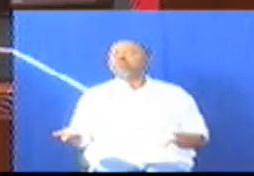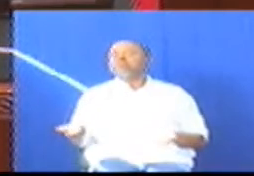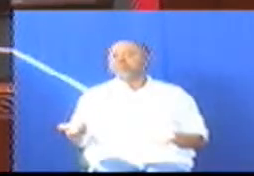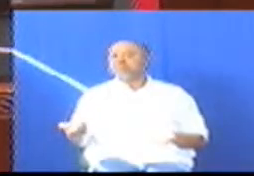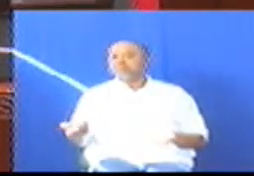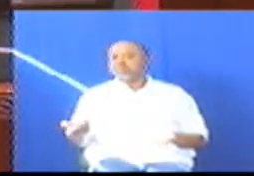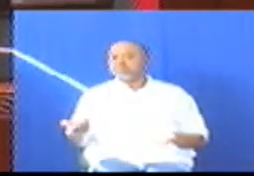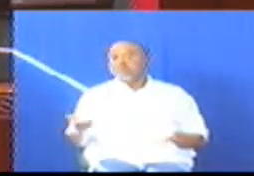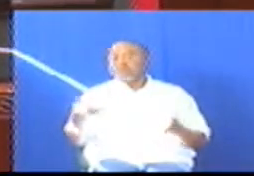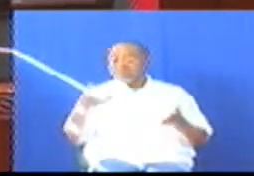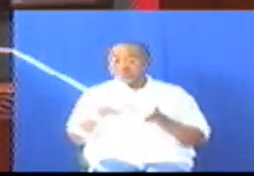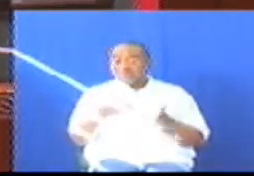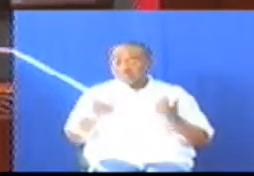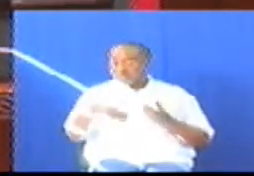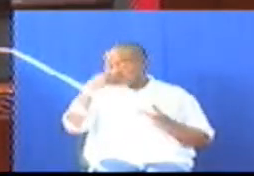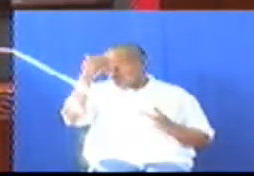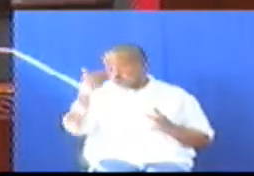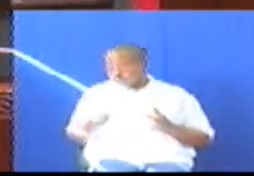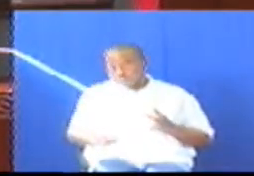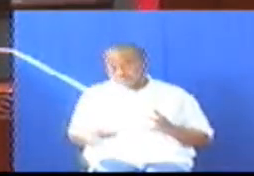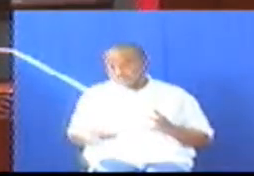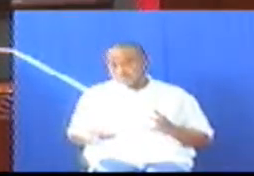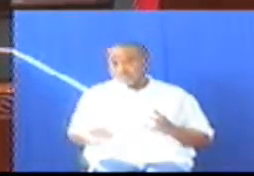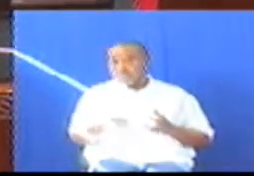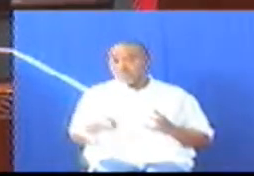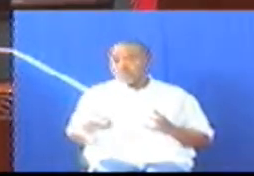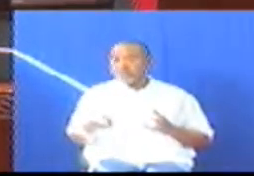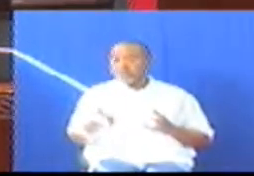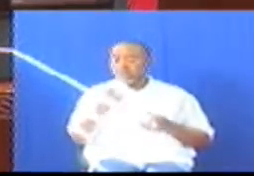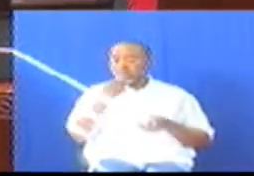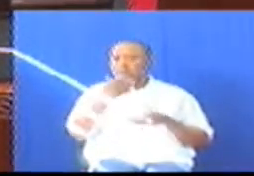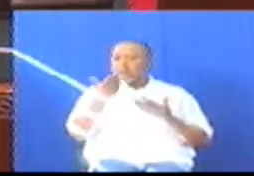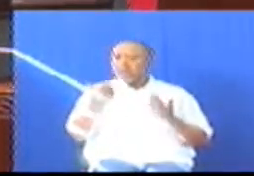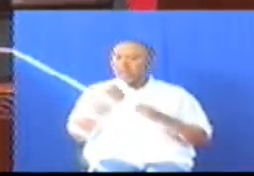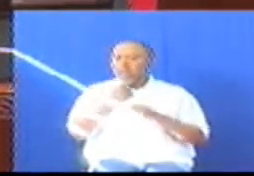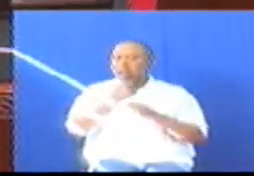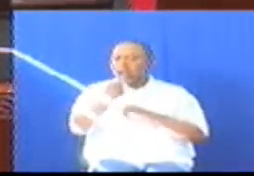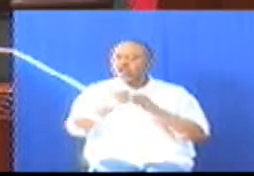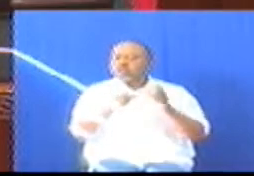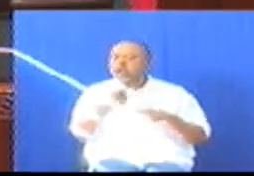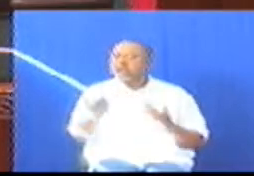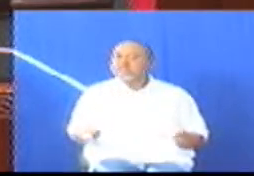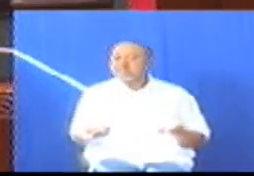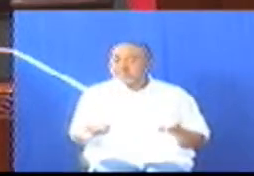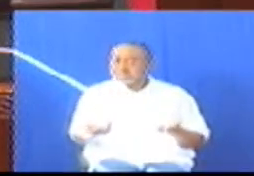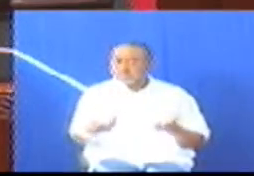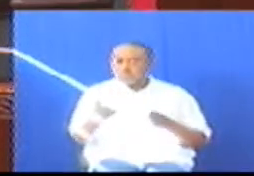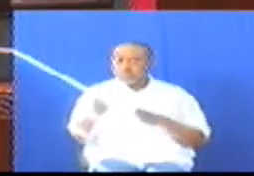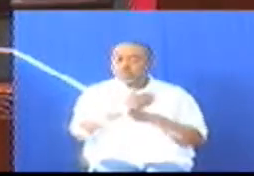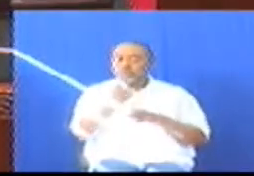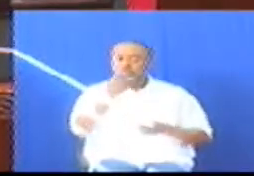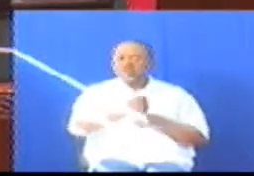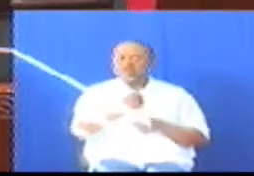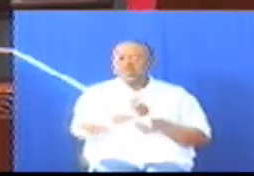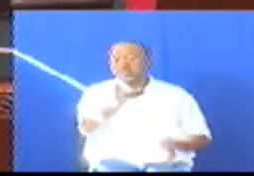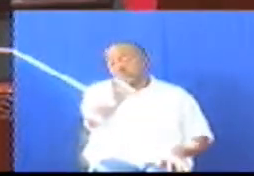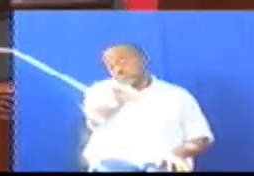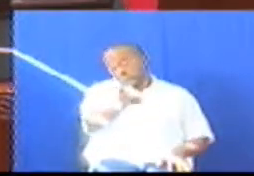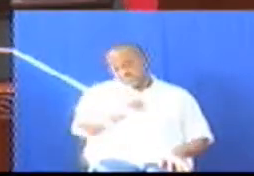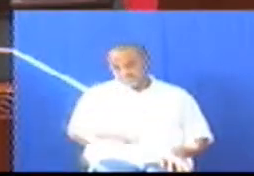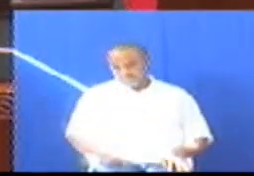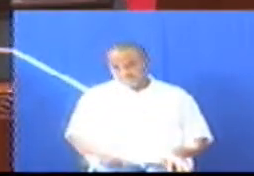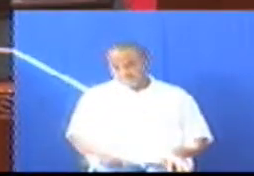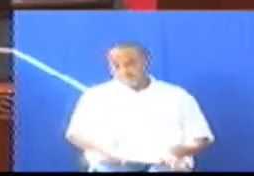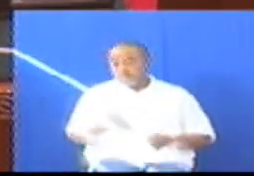sasa hatujajua kwamba ni hatua gani zilizochukuliwa kwa watumishi hawa. Mheshimiwa Spika, kampuni